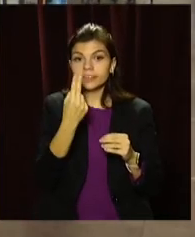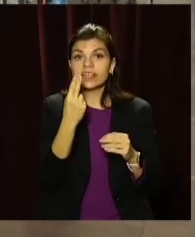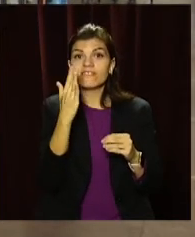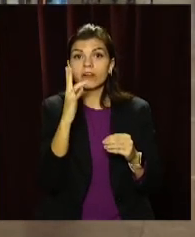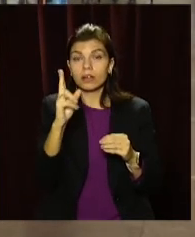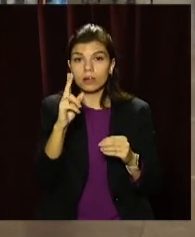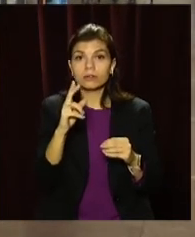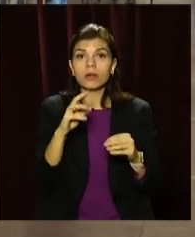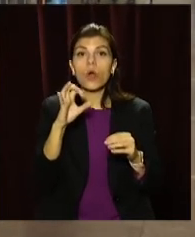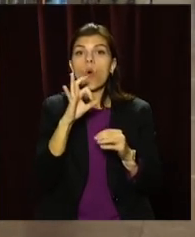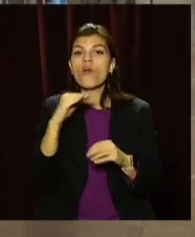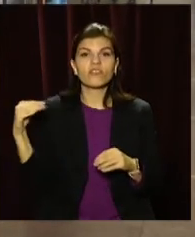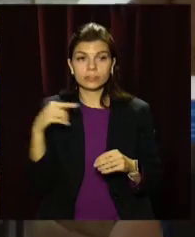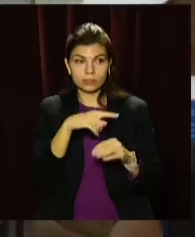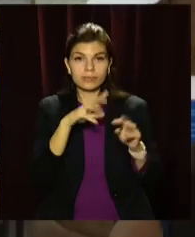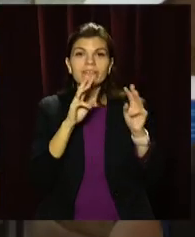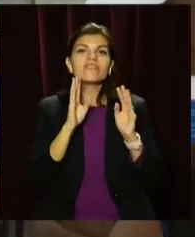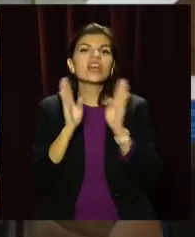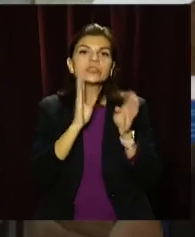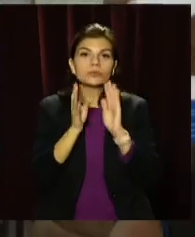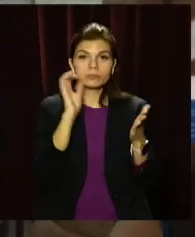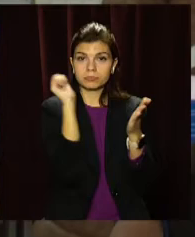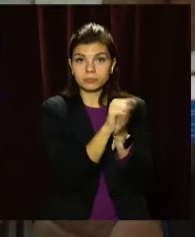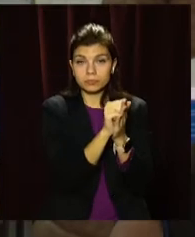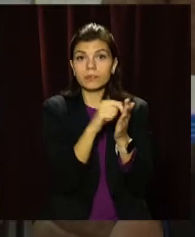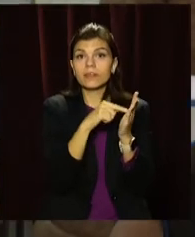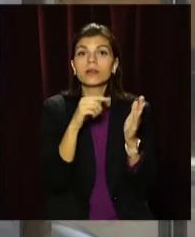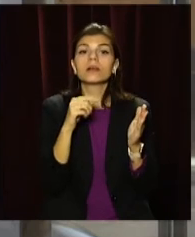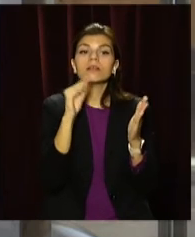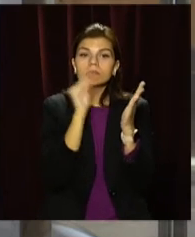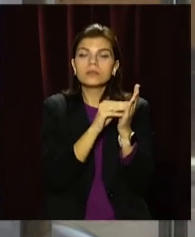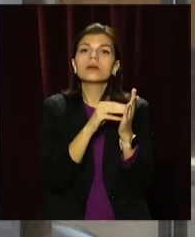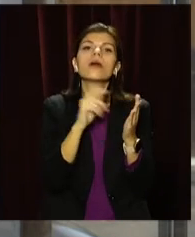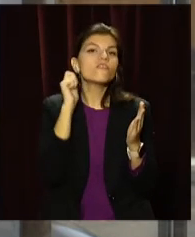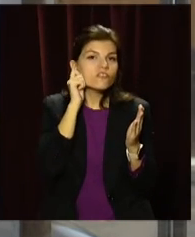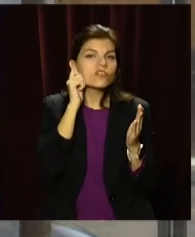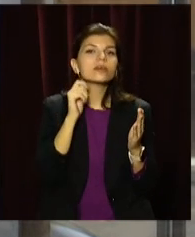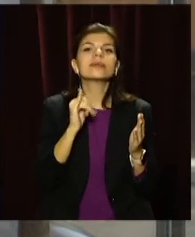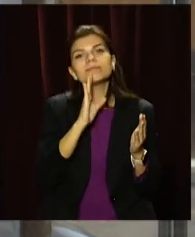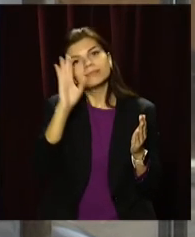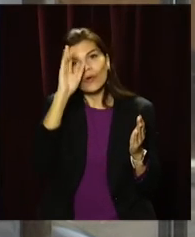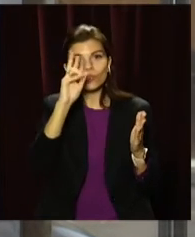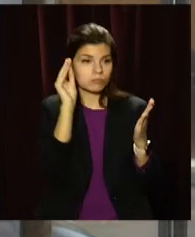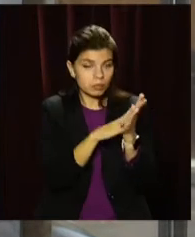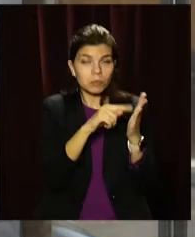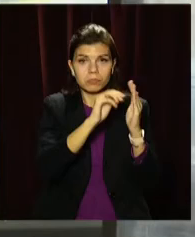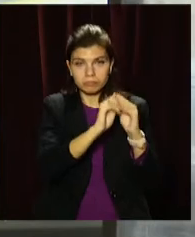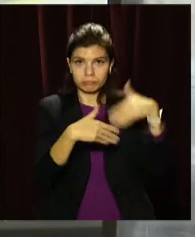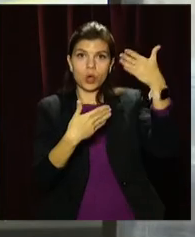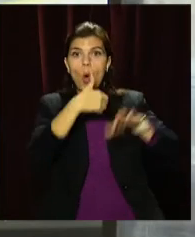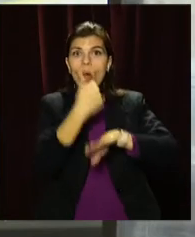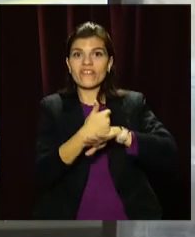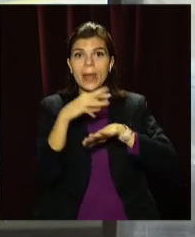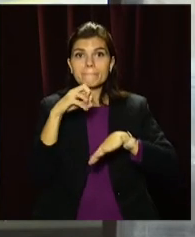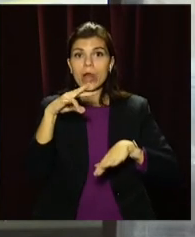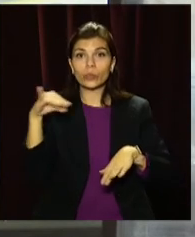на офіційній сторінці у Фейсбук. При запуску бот вимагає вказати вік і стать, після чого відкривається головне меню, де